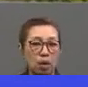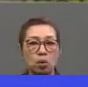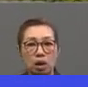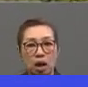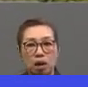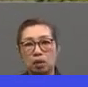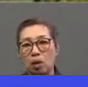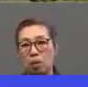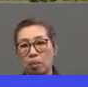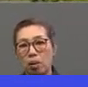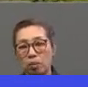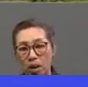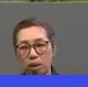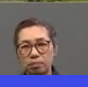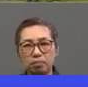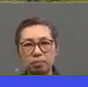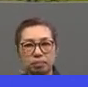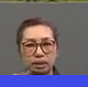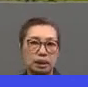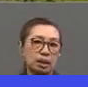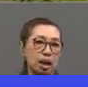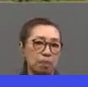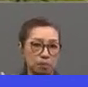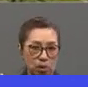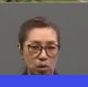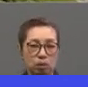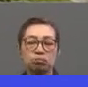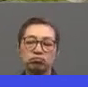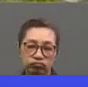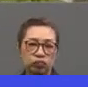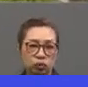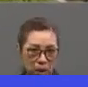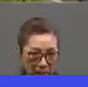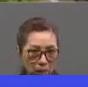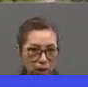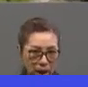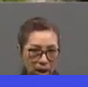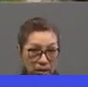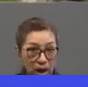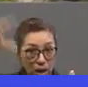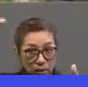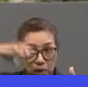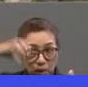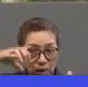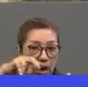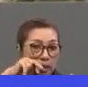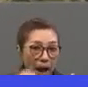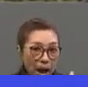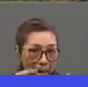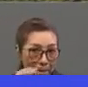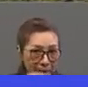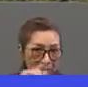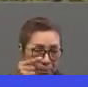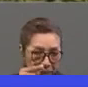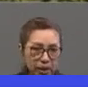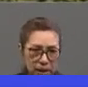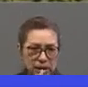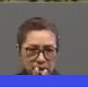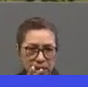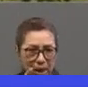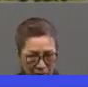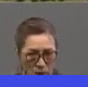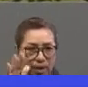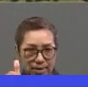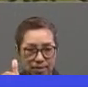ผลปรับมาตรการให้สอดคล้องกับสถานการณ์ภัยด้วยนะคะค่ะนอกจากนี้นะคะทางด้านสำนักงานทรัพยากรน้ำแห่งชาติหรือว่า